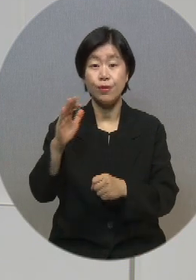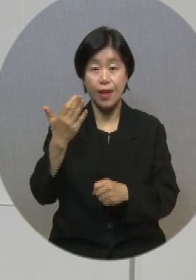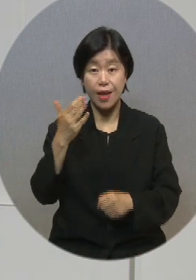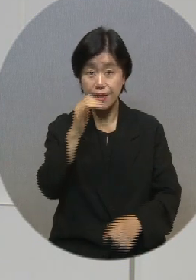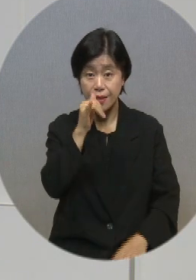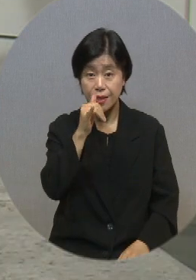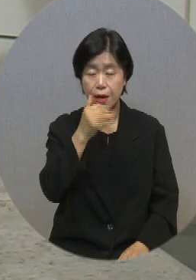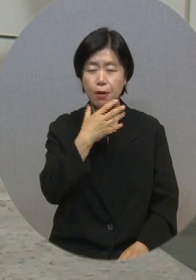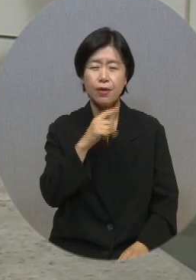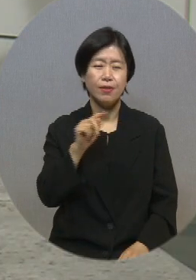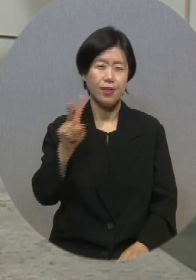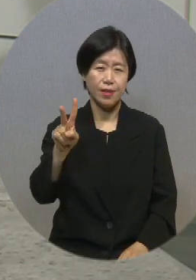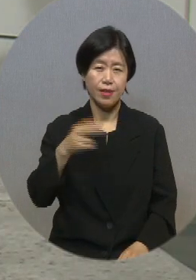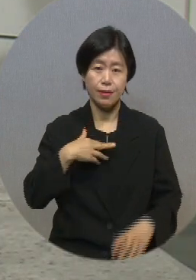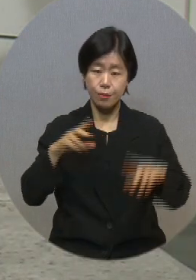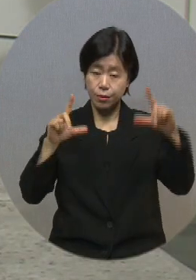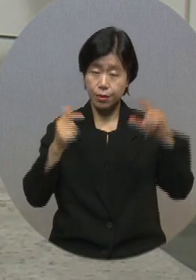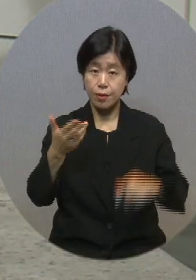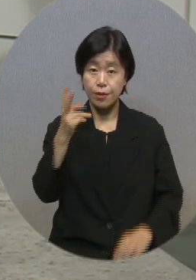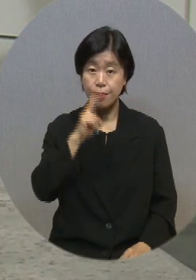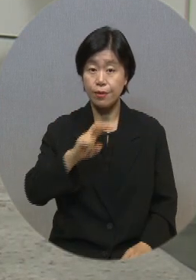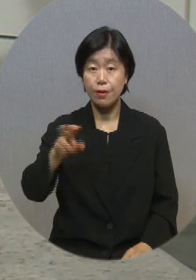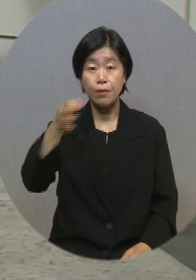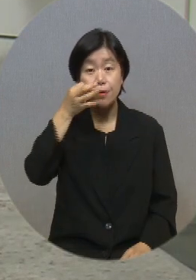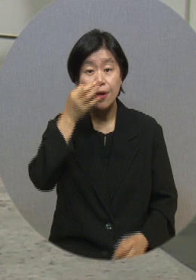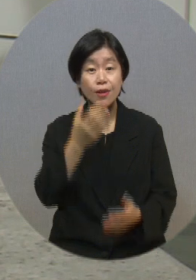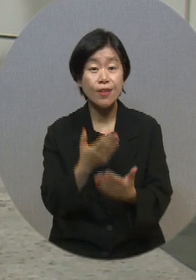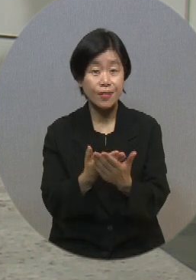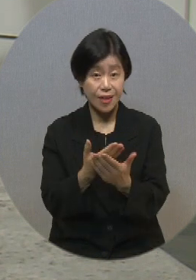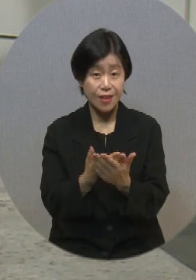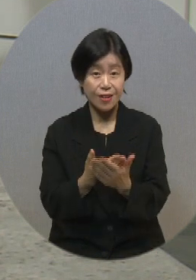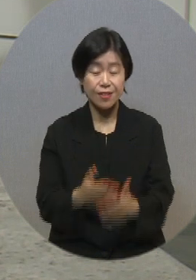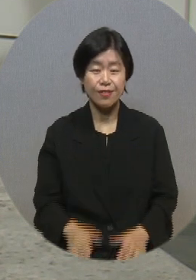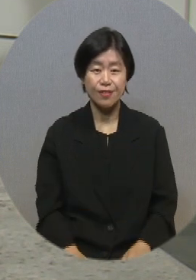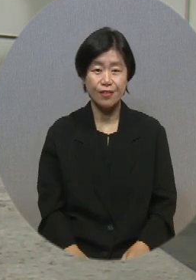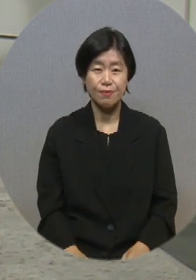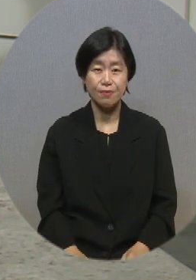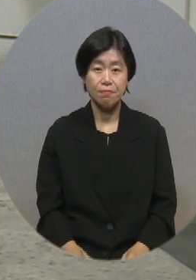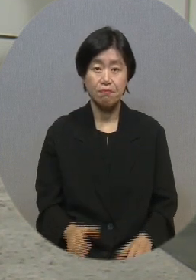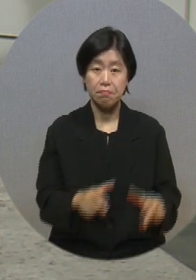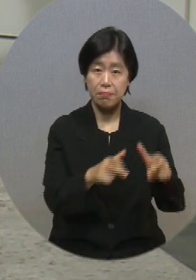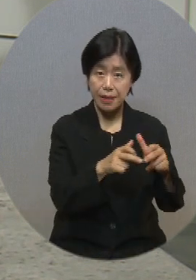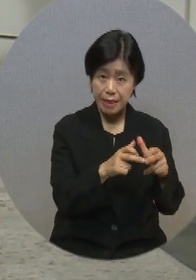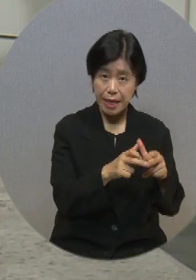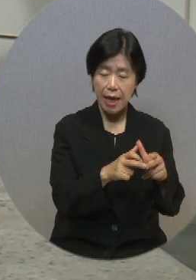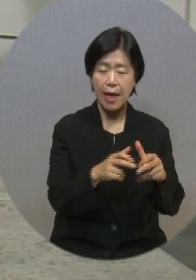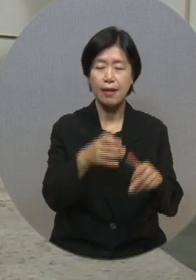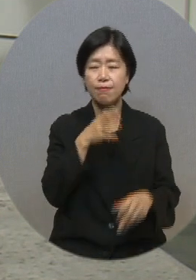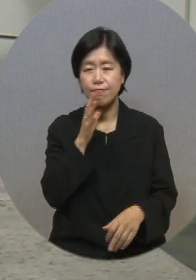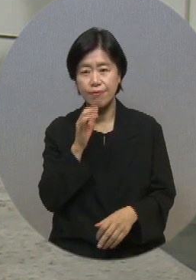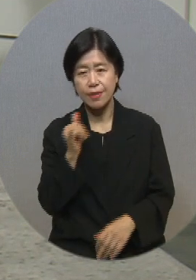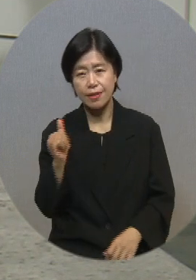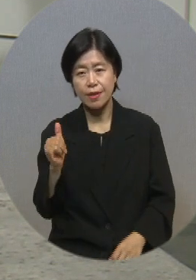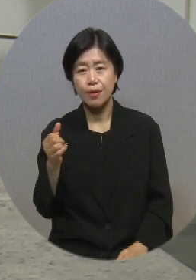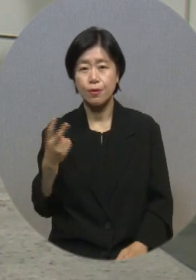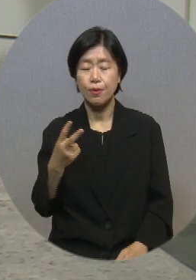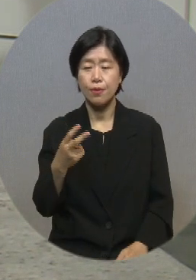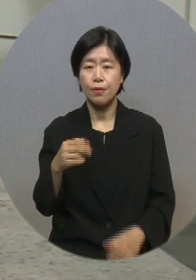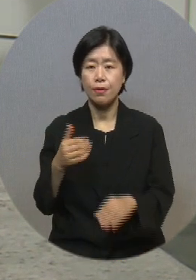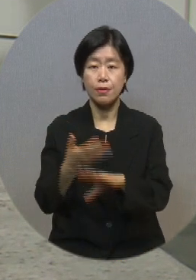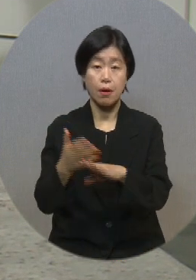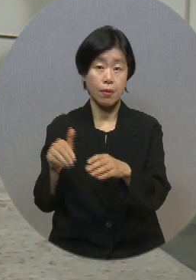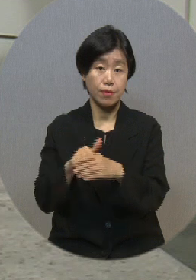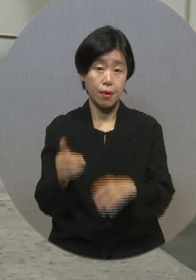WBC 복지TV 나도스타 당신의 노래를 들려주세요. 장애인 여러분 그리고 어르신 여러분 그리고 다문화 가족